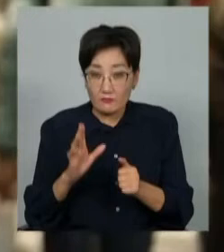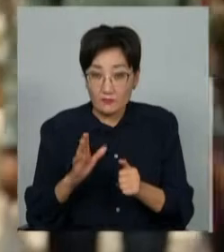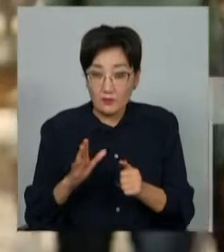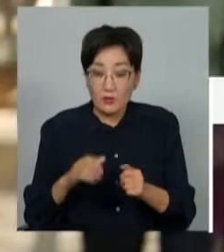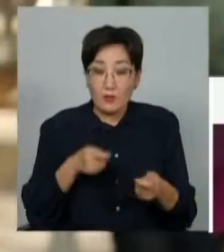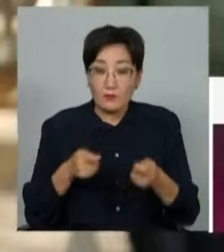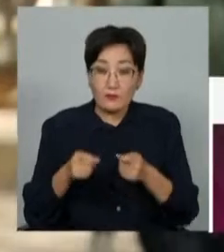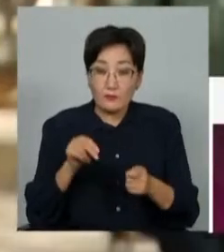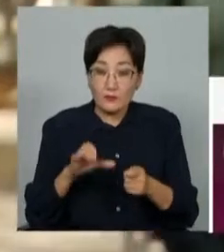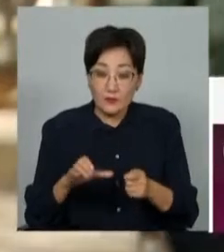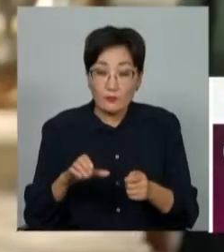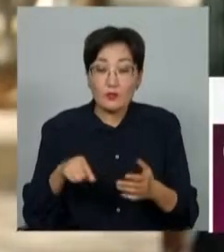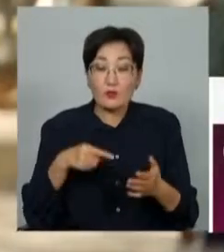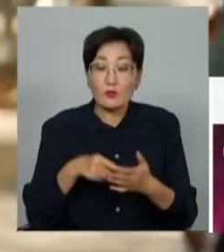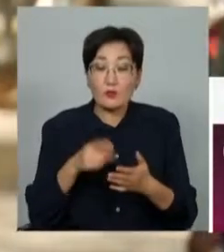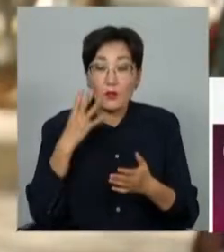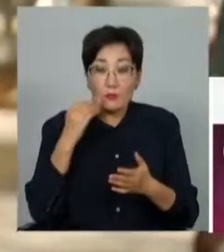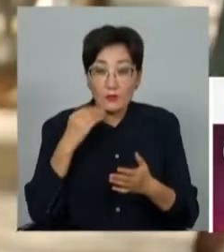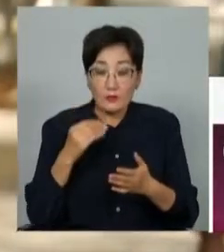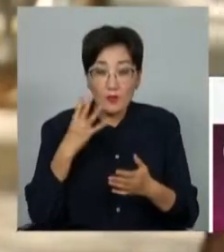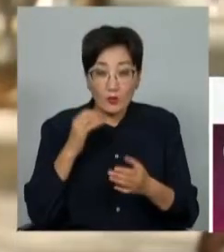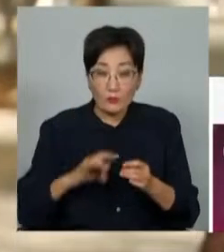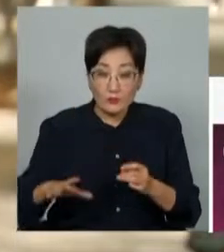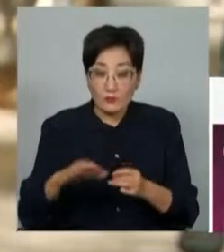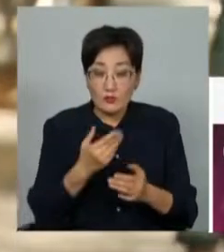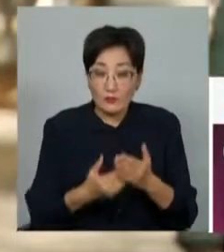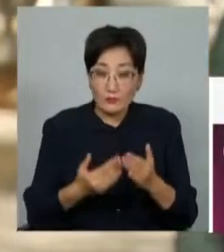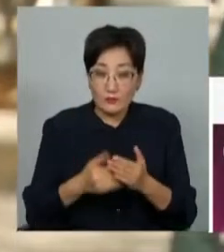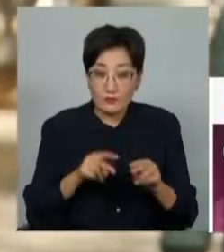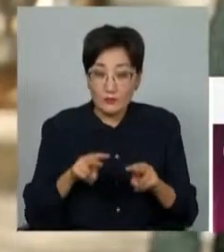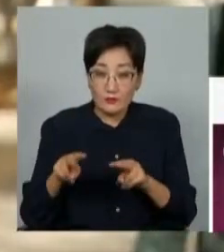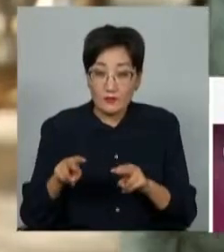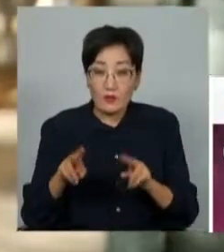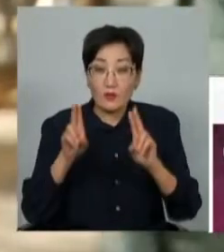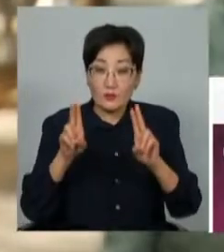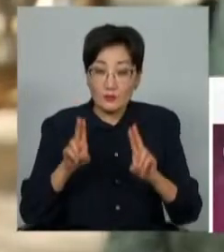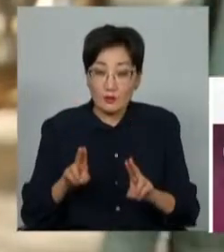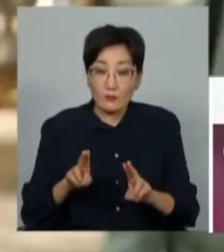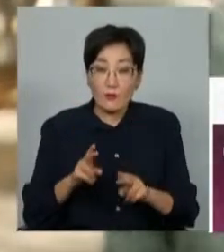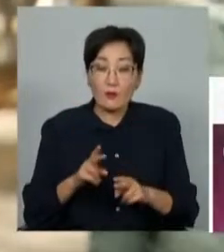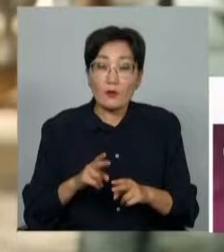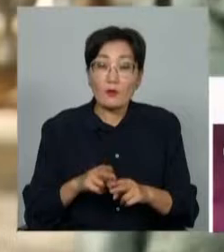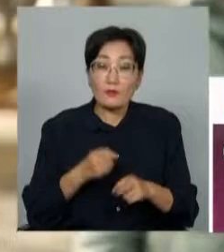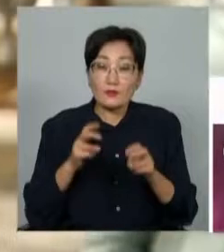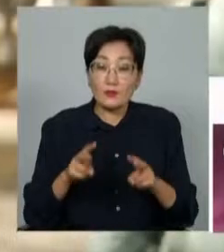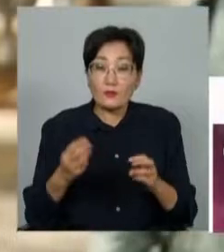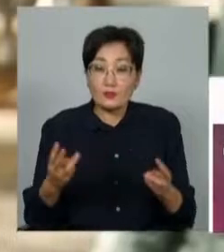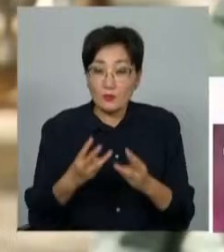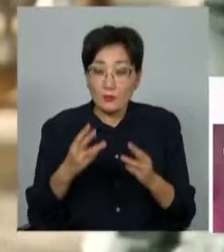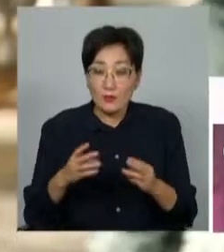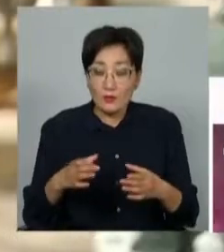Управлением по чрезвычайным ситуациям Алмалинского района рекомендуют соблюдать правила пожарной безопасности при